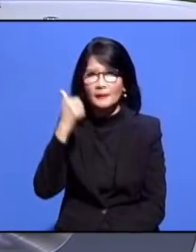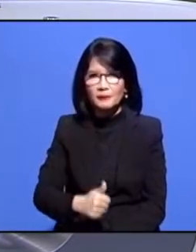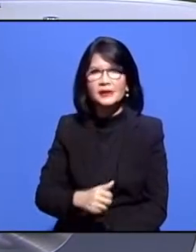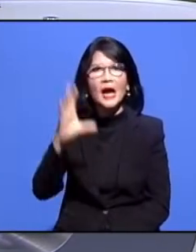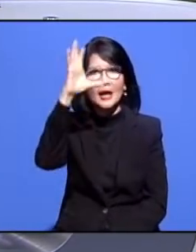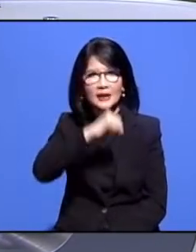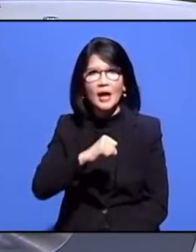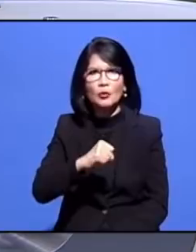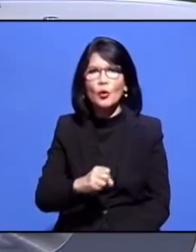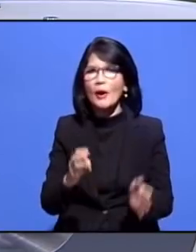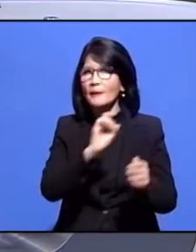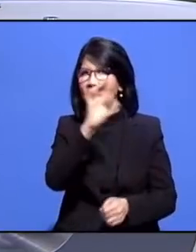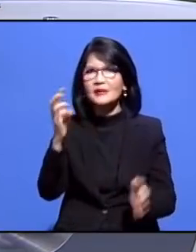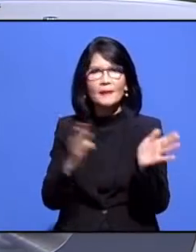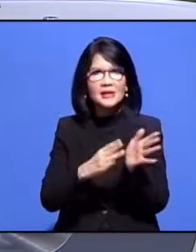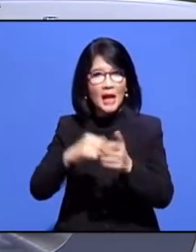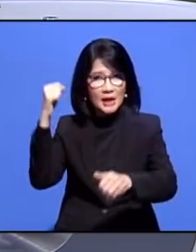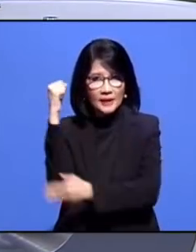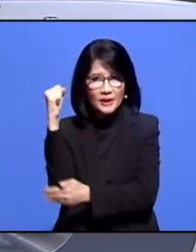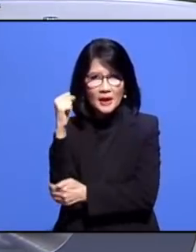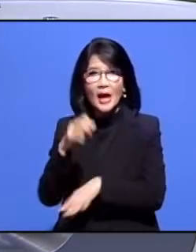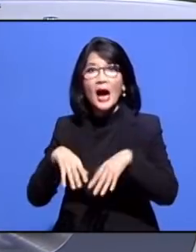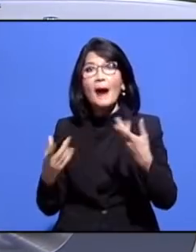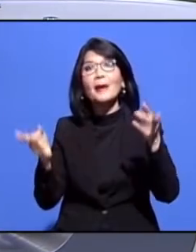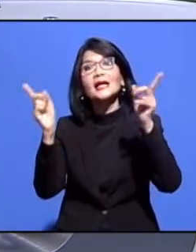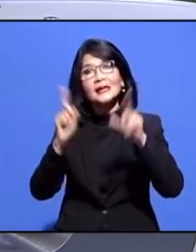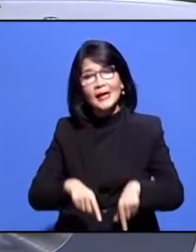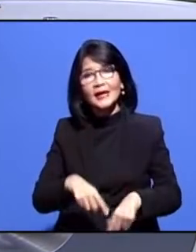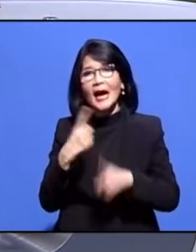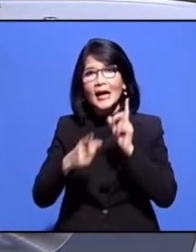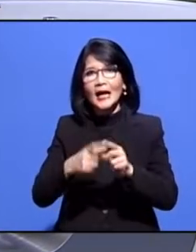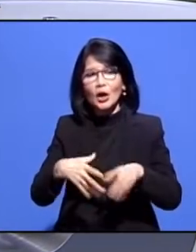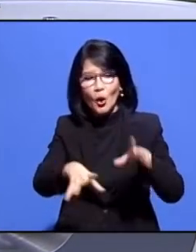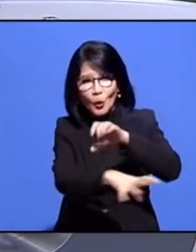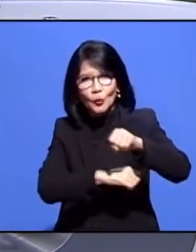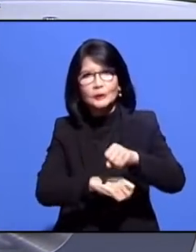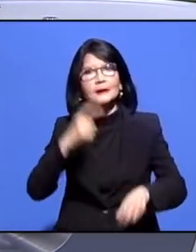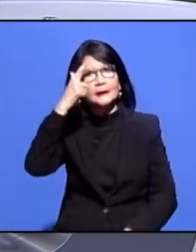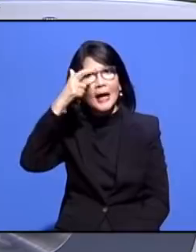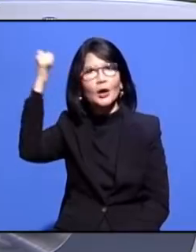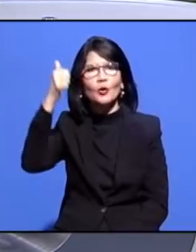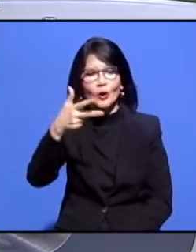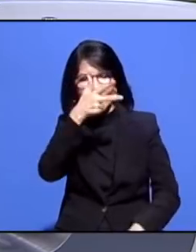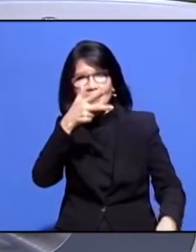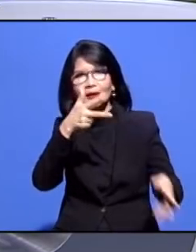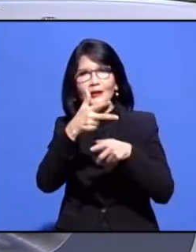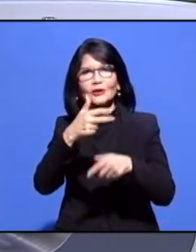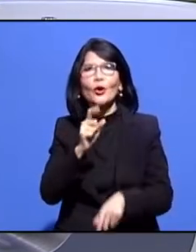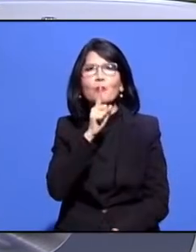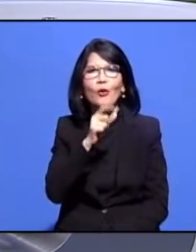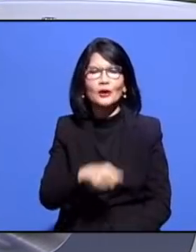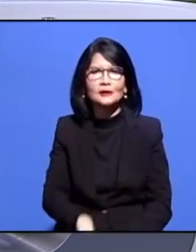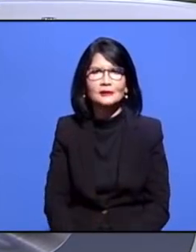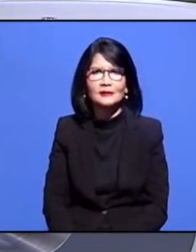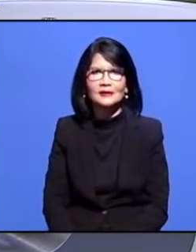memecahkan berbagai kasus kriminal. Tapi apa yang terjadi jika pelaku pencurian justru lihai mengelabui kamera CCTV? Simak